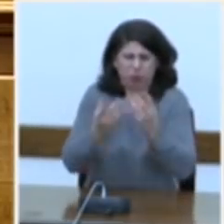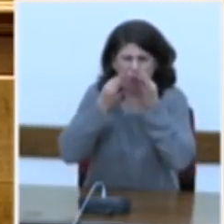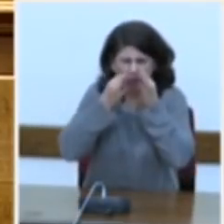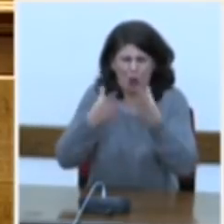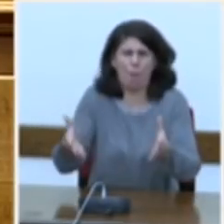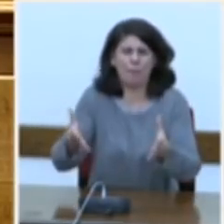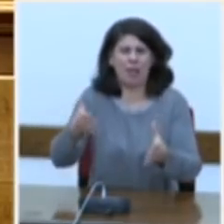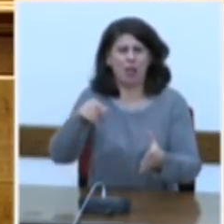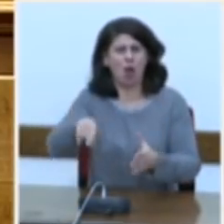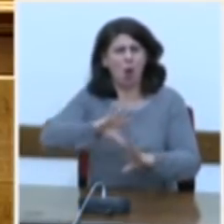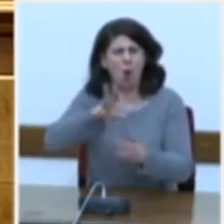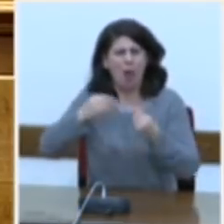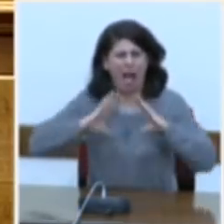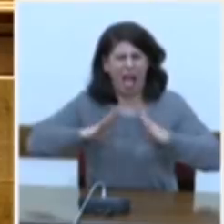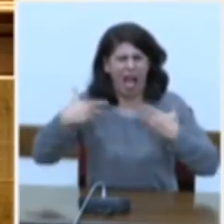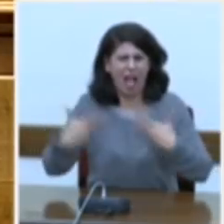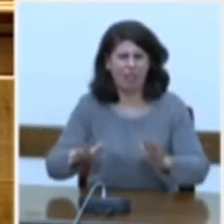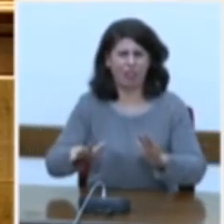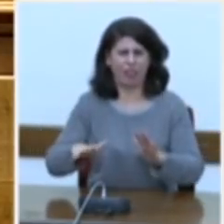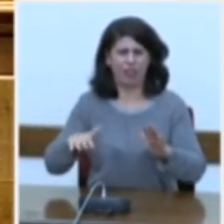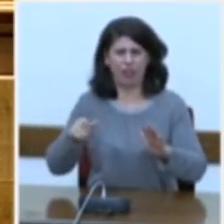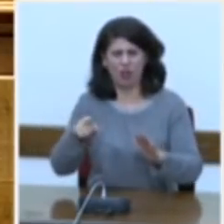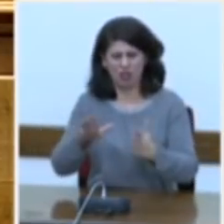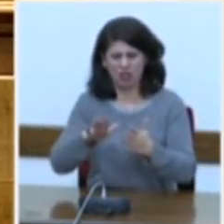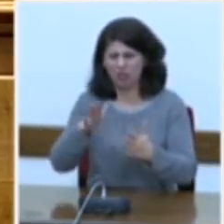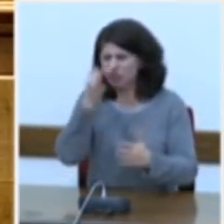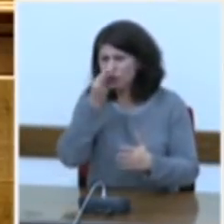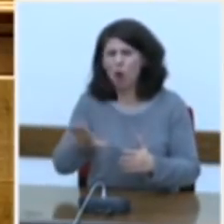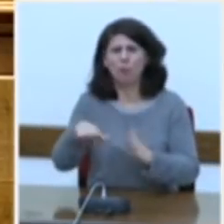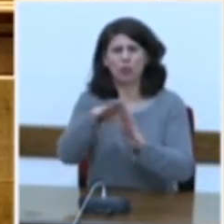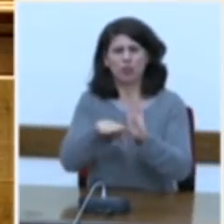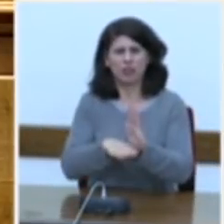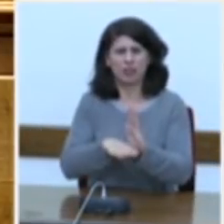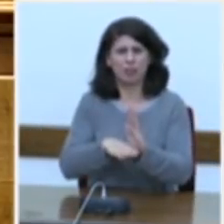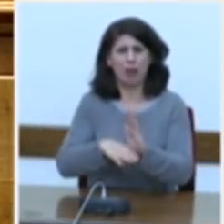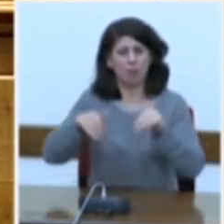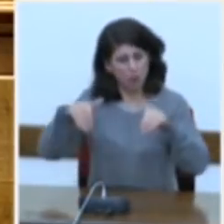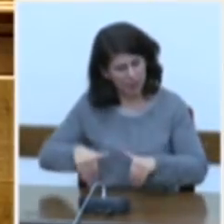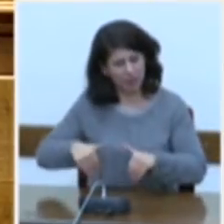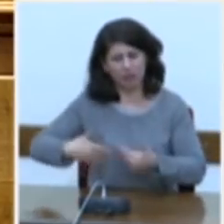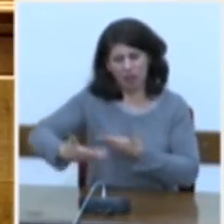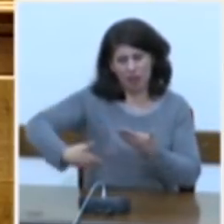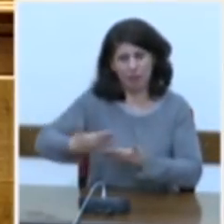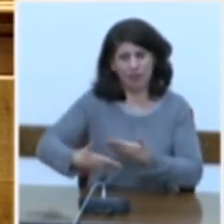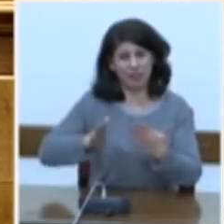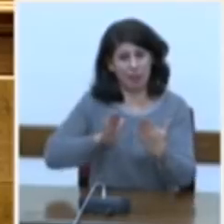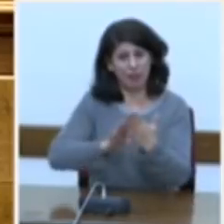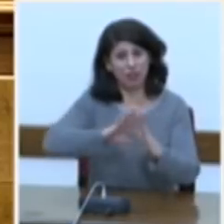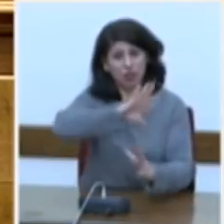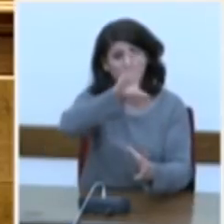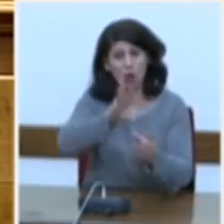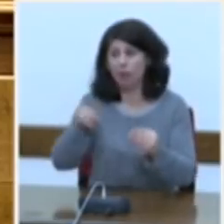το διεφθαρμένο σύστημα που υπηρετείται και αναπαράγεται. Απέναντι σε όλα αυτά